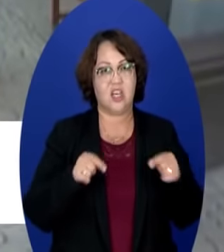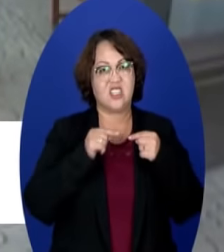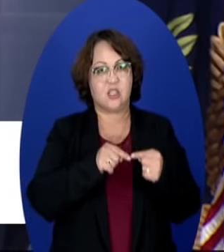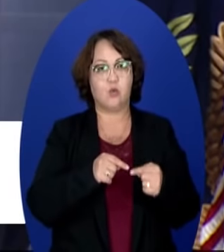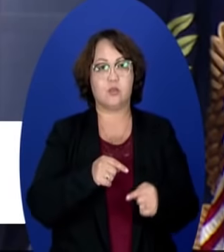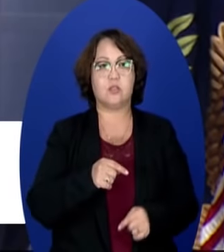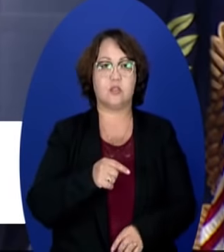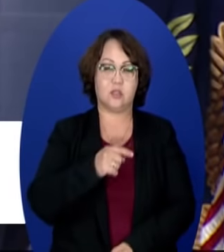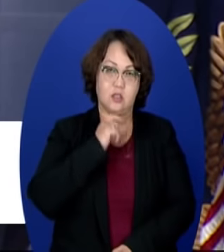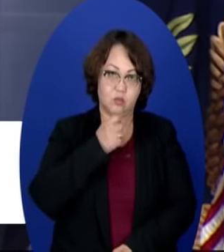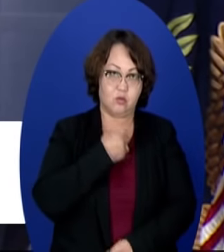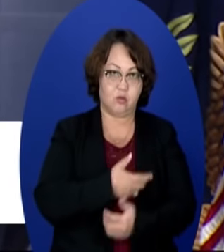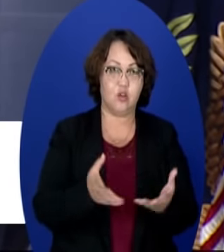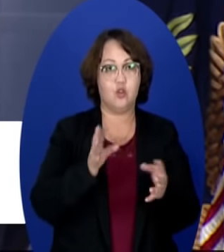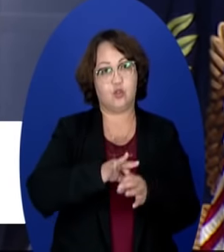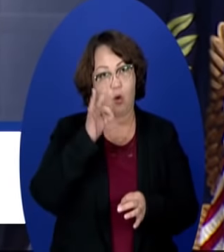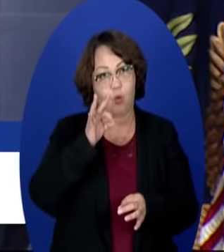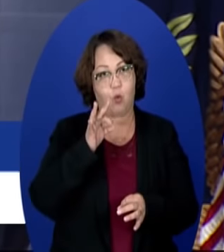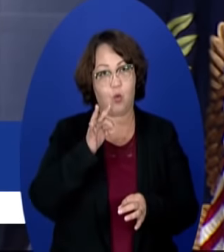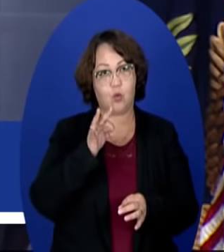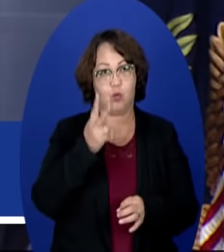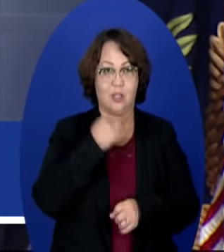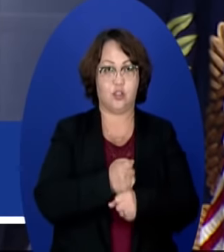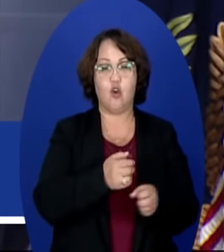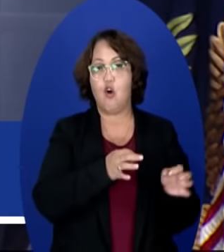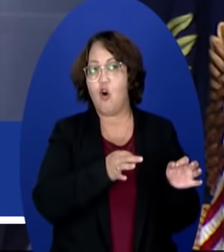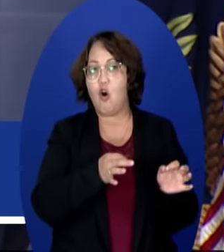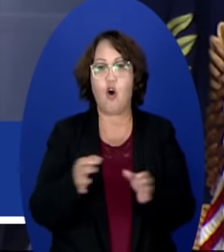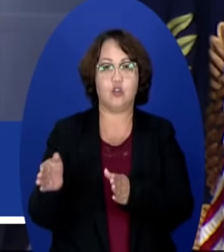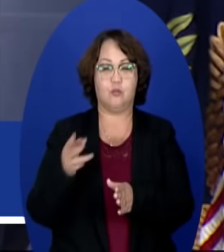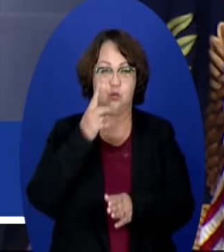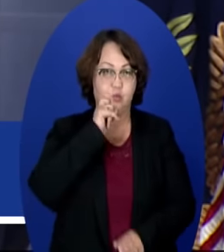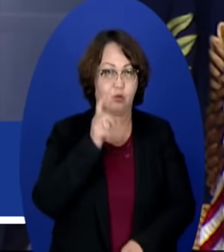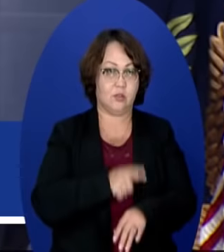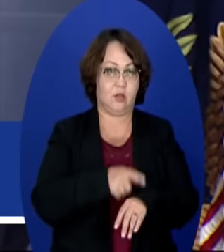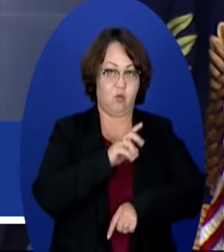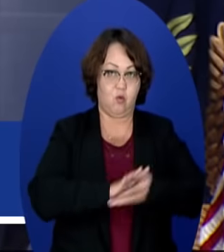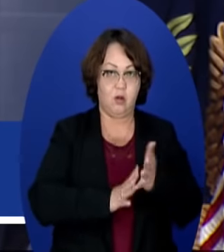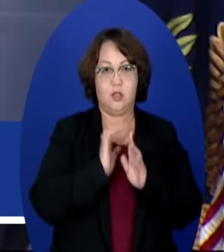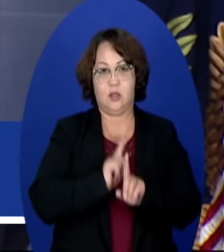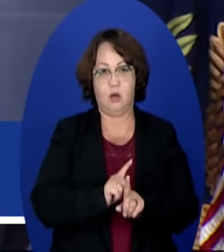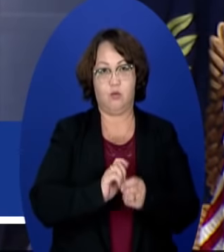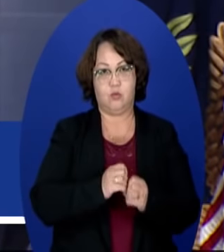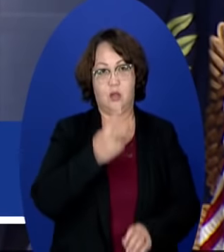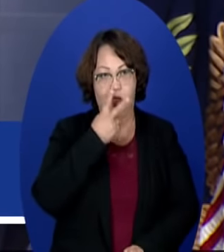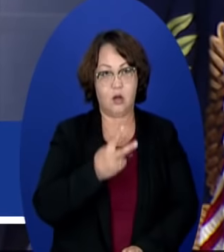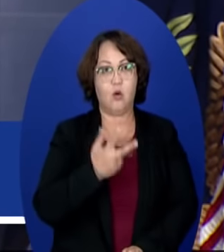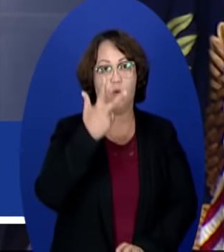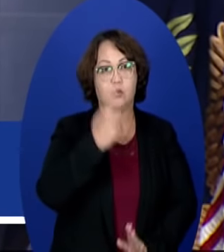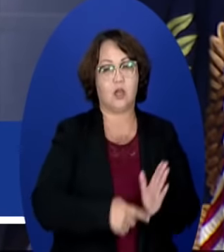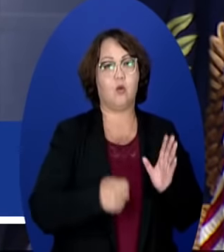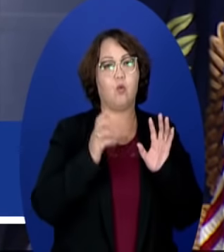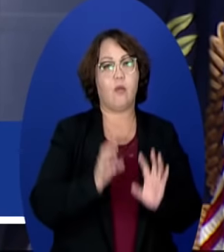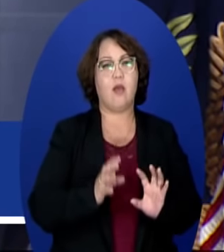байна. Би сонгуулийн санал хураалт хойшлоосоо гэж хүсэхгүй байна. Харин ч товлсон цагтаа болоосоо гэж хүсэж байна. Гэхдээ би 3 сар хүлээсний